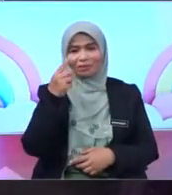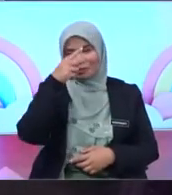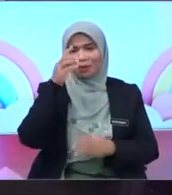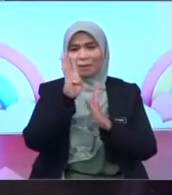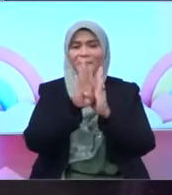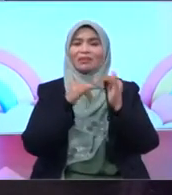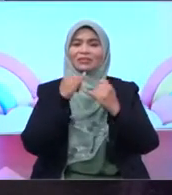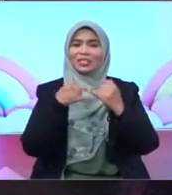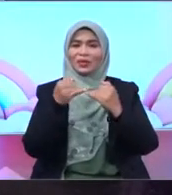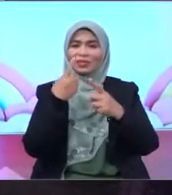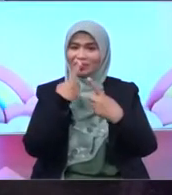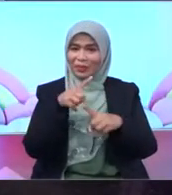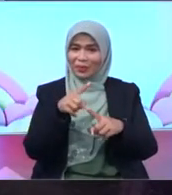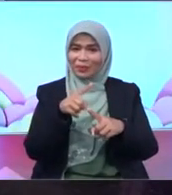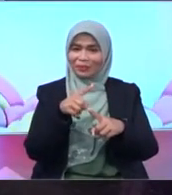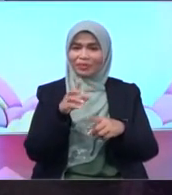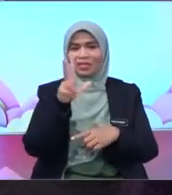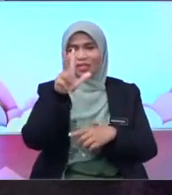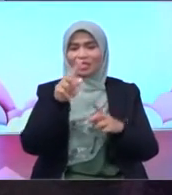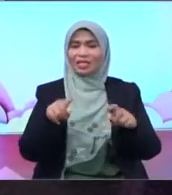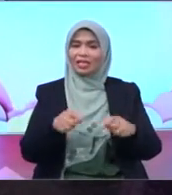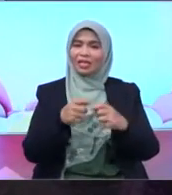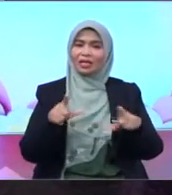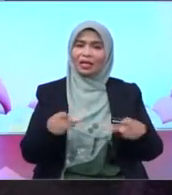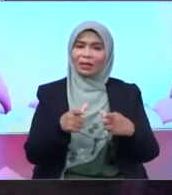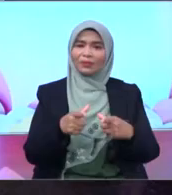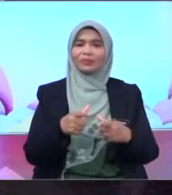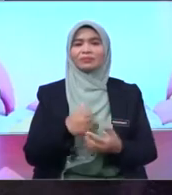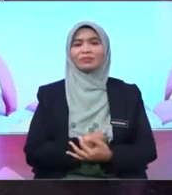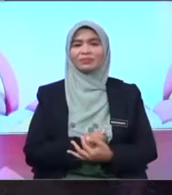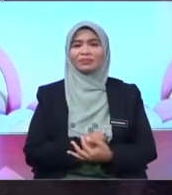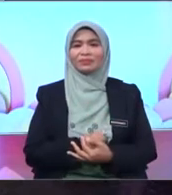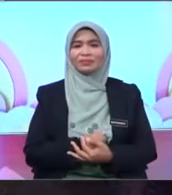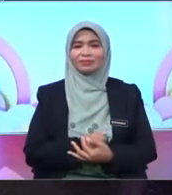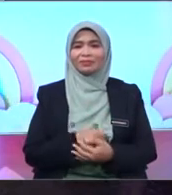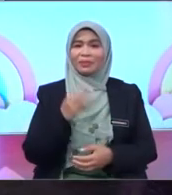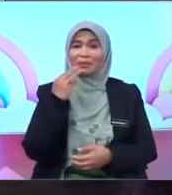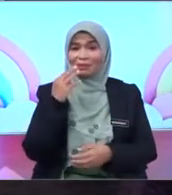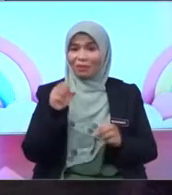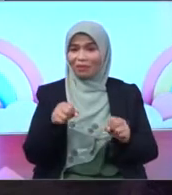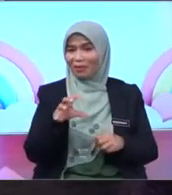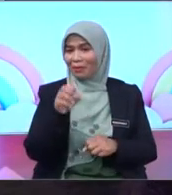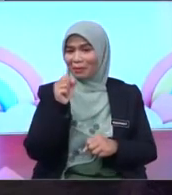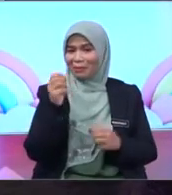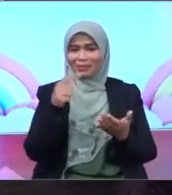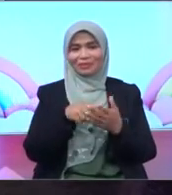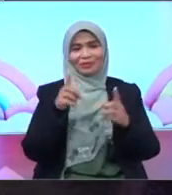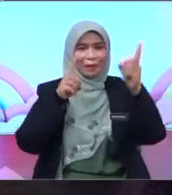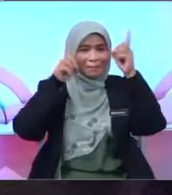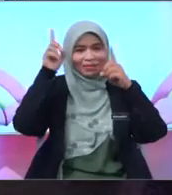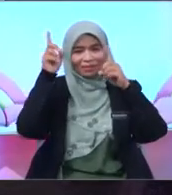A3 tingkah laku yang baik benar dan patut belum Bintang lagi ya